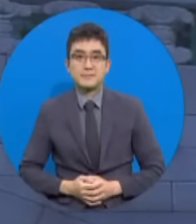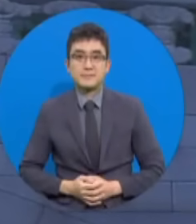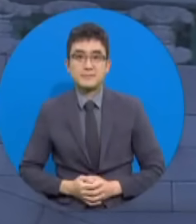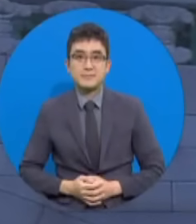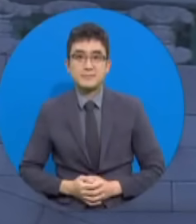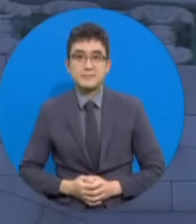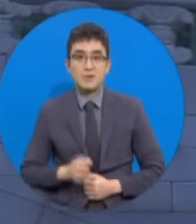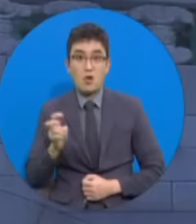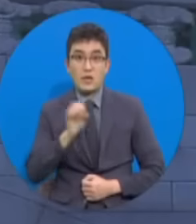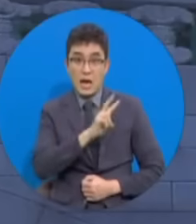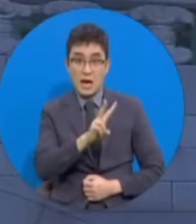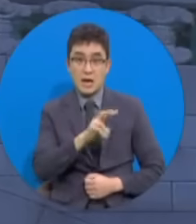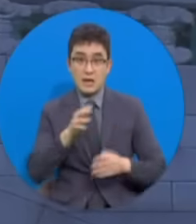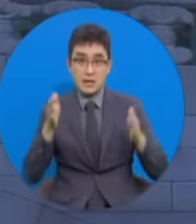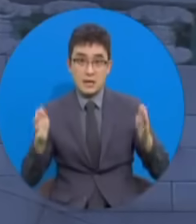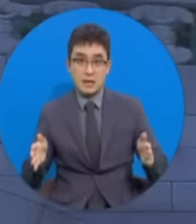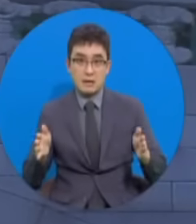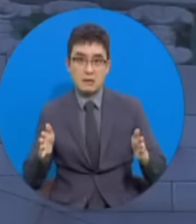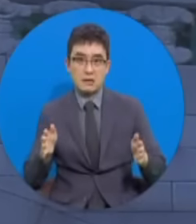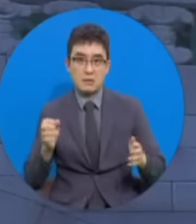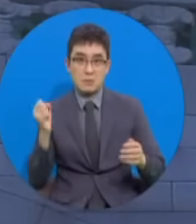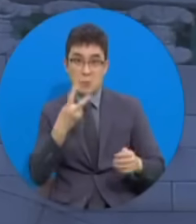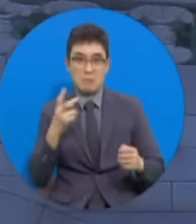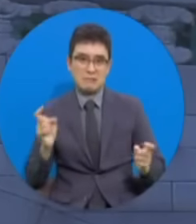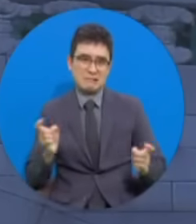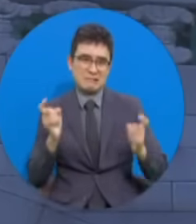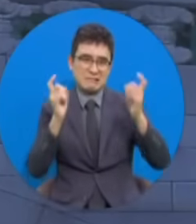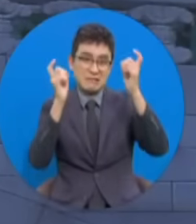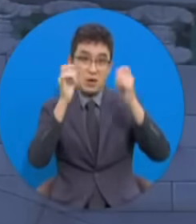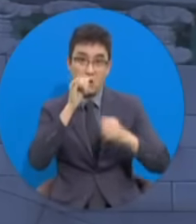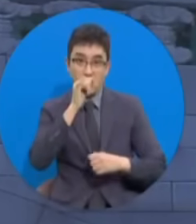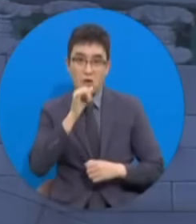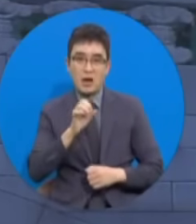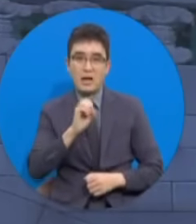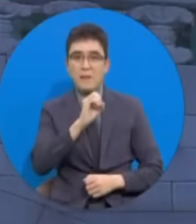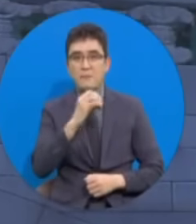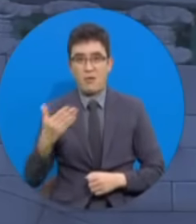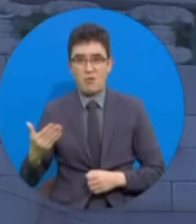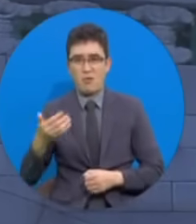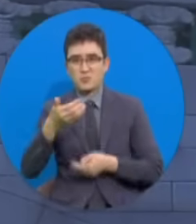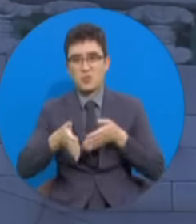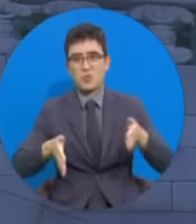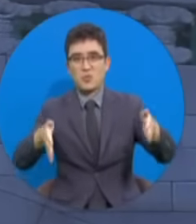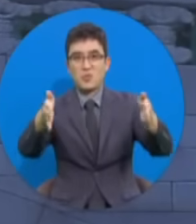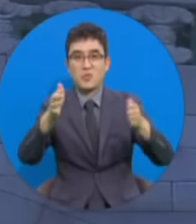여야 사이에는 또 하나의 치열한 설전이 남아있죠. 양평고속도로 얘기입니다.